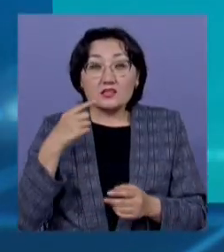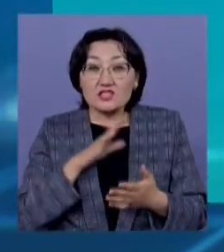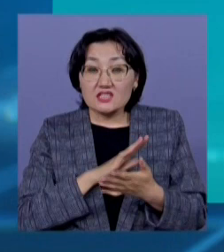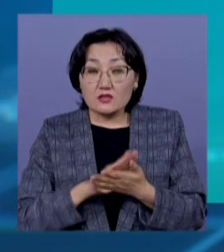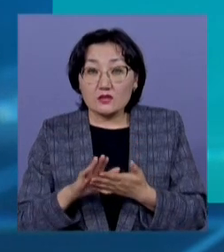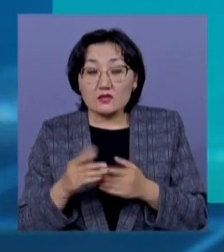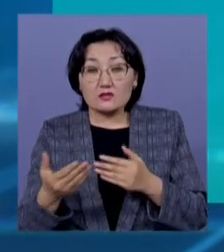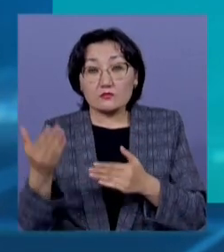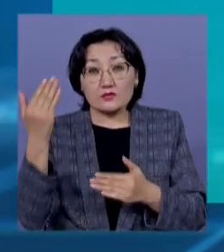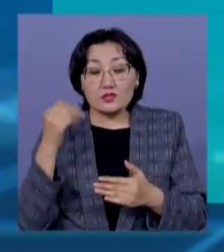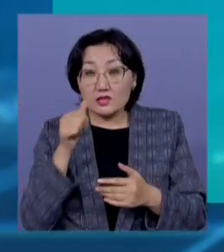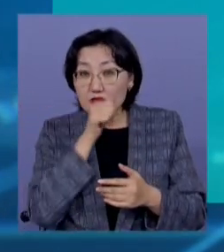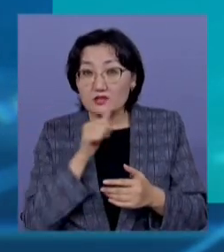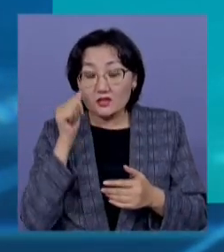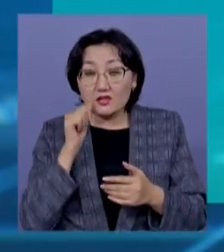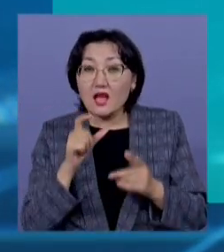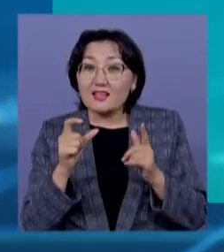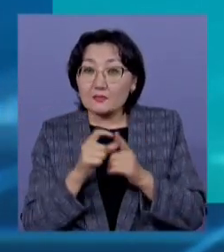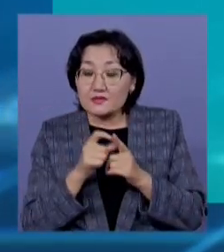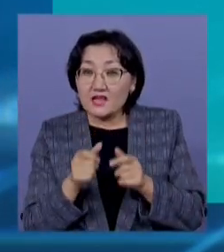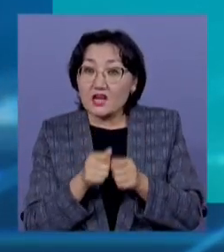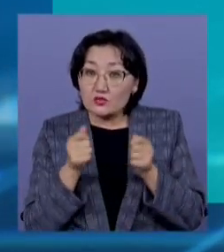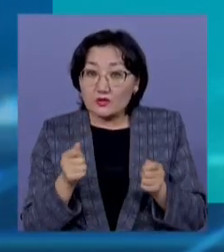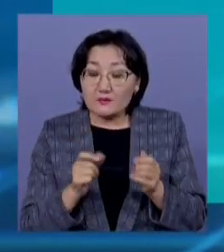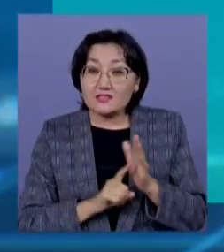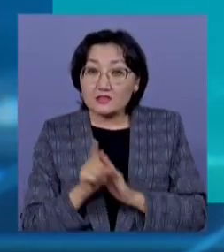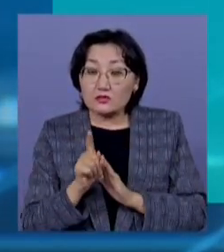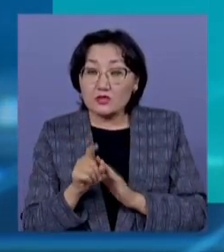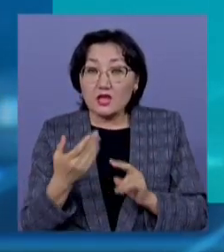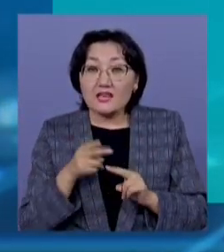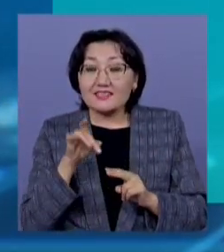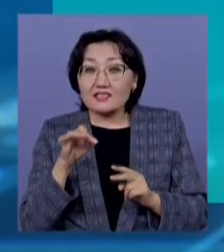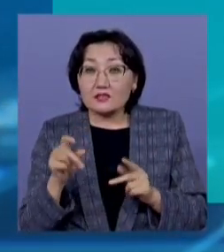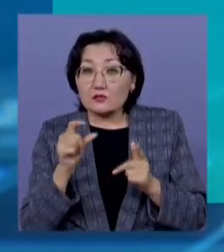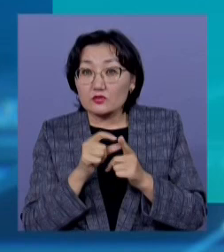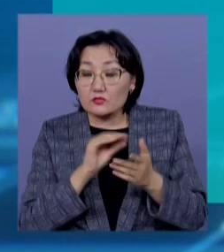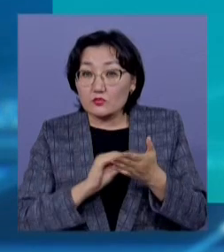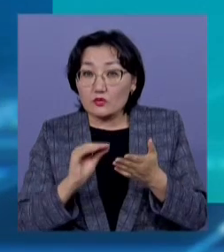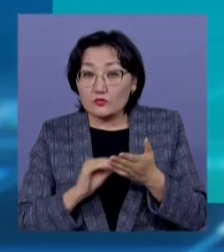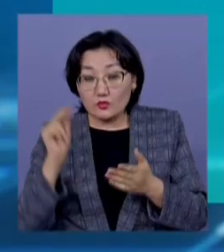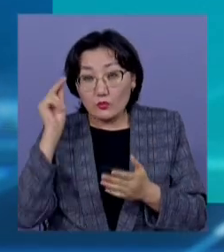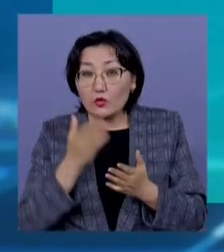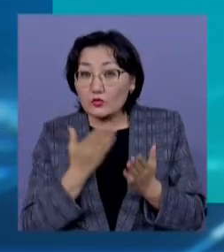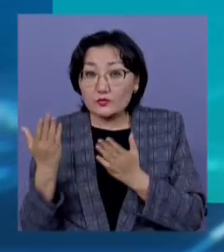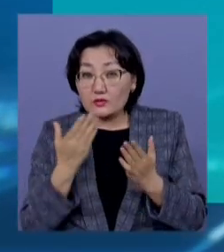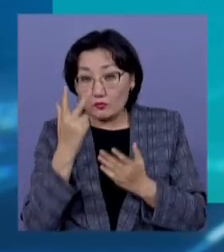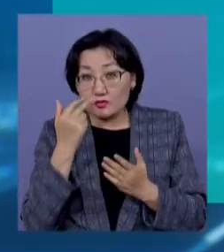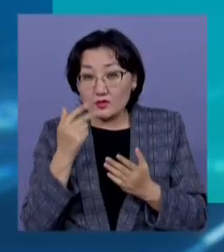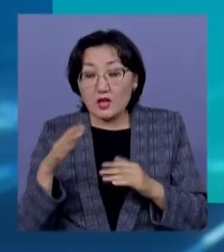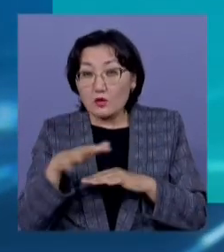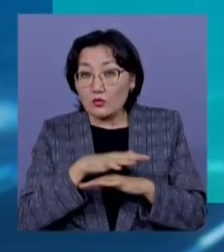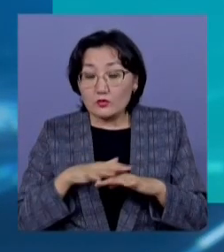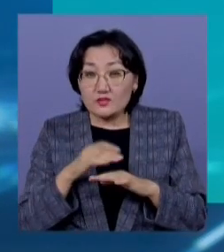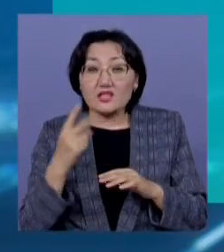тазалығы әуелі жасырын тұрған дыбысты ашудан басталады дейді тіл мамандары. Кирилл қарпімен жазуды, оқуды әбден үйреніп кеткен қоғам